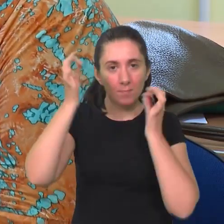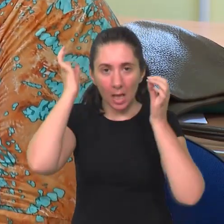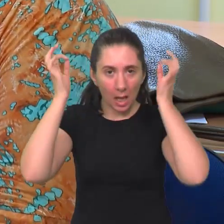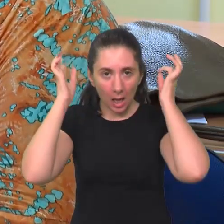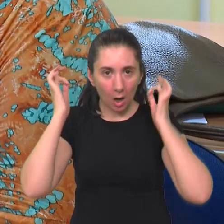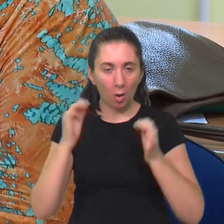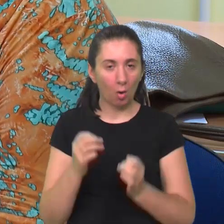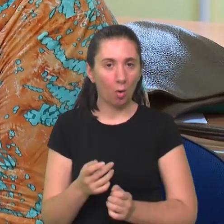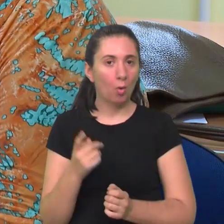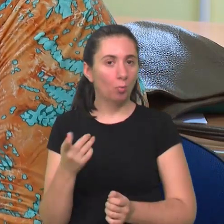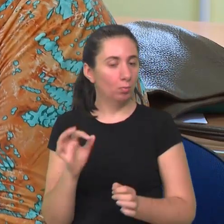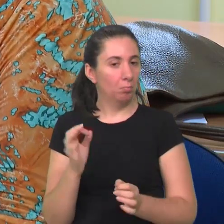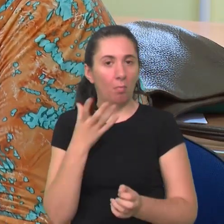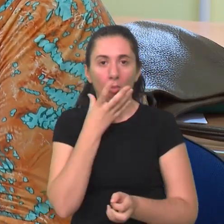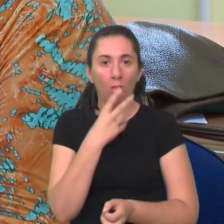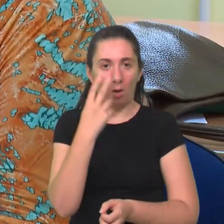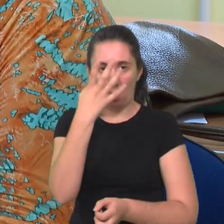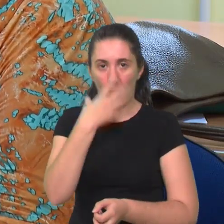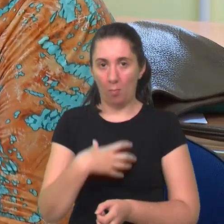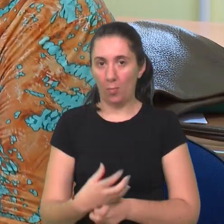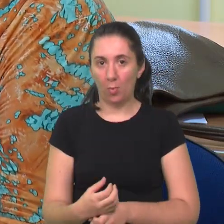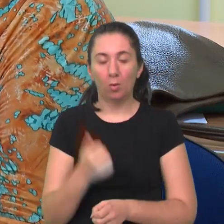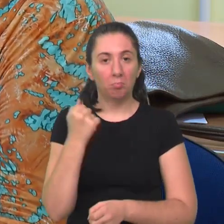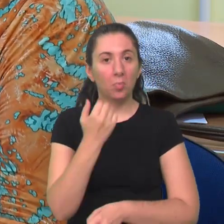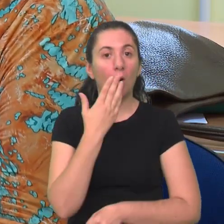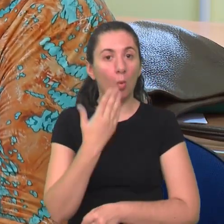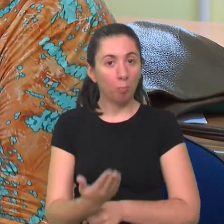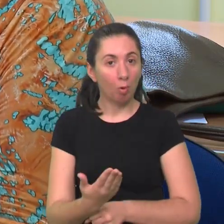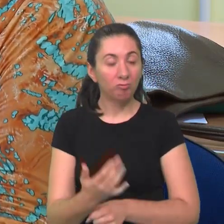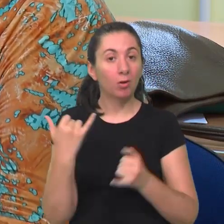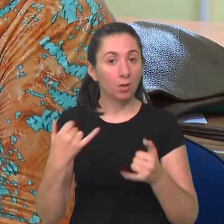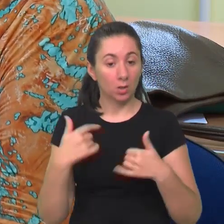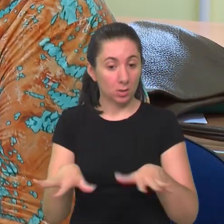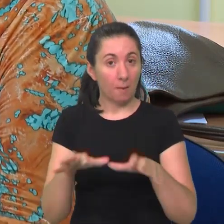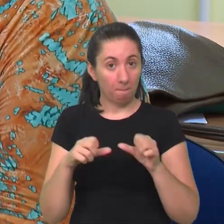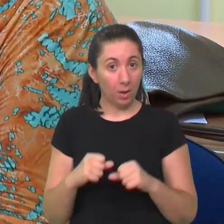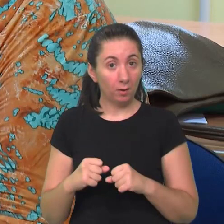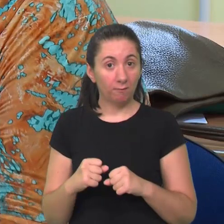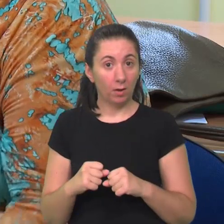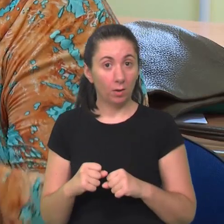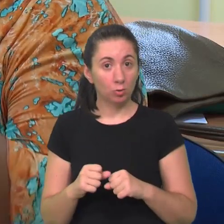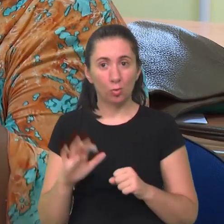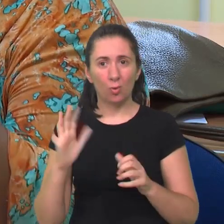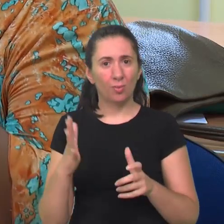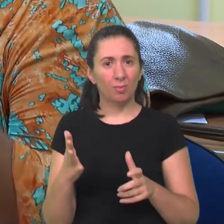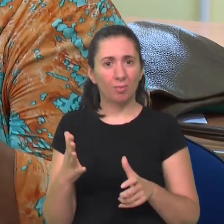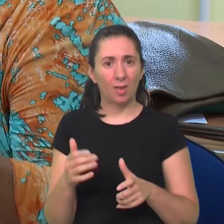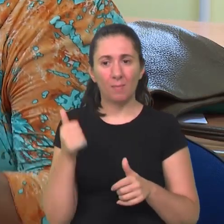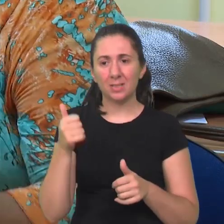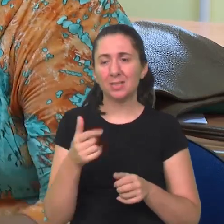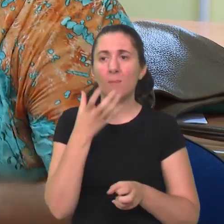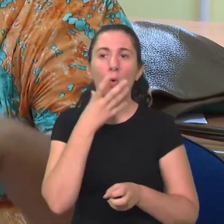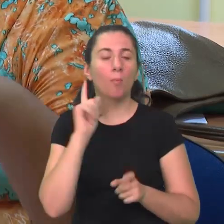kombinacija. Vrlo elegantno, vrlo lijepo i jako pohvalno što danas prihvaćamo, nema više onako samo